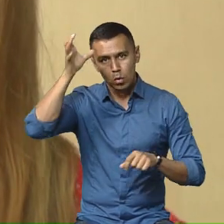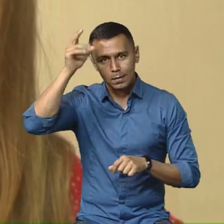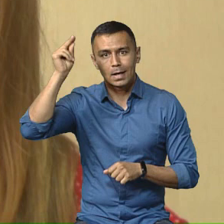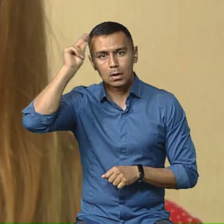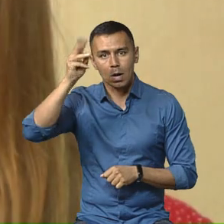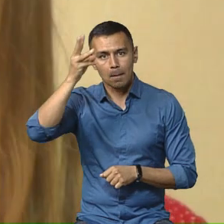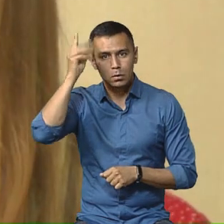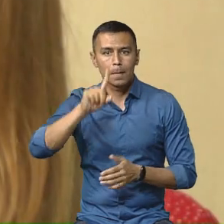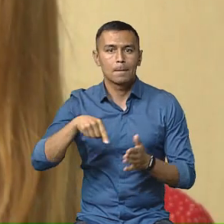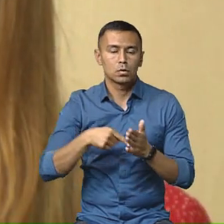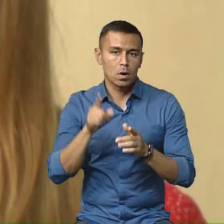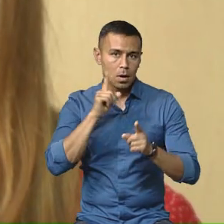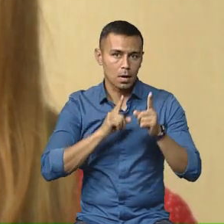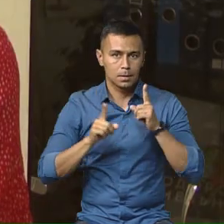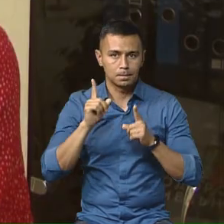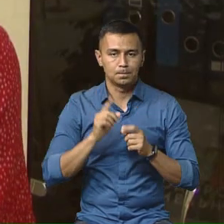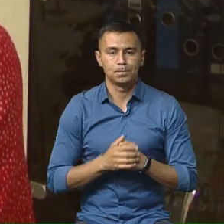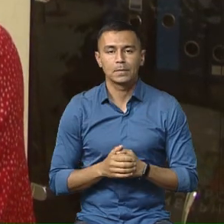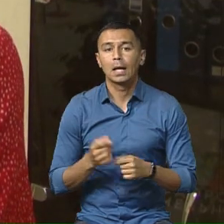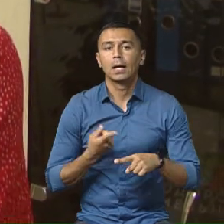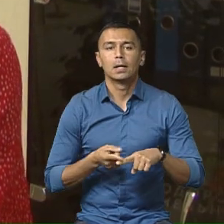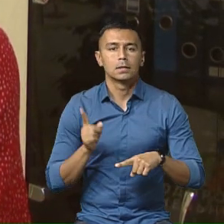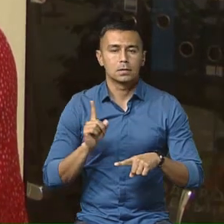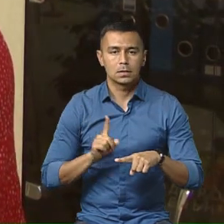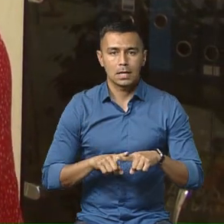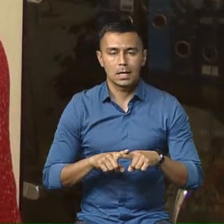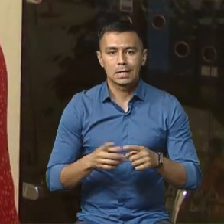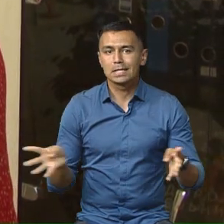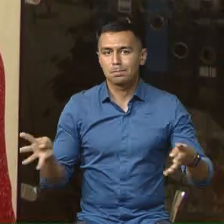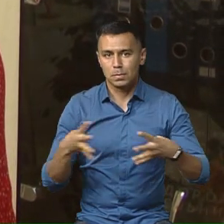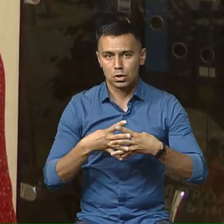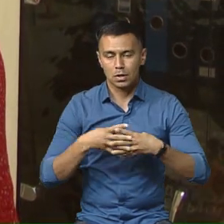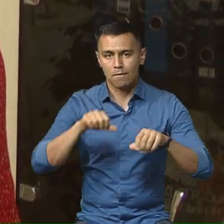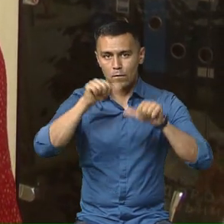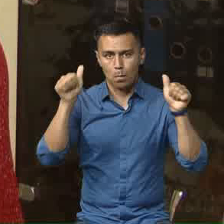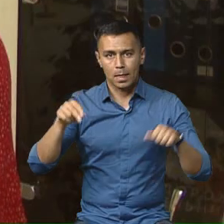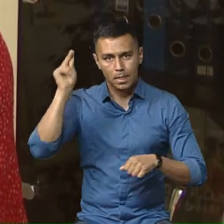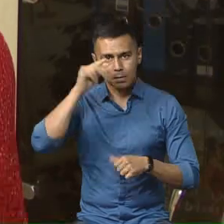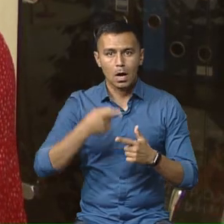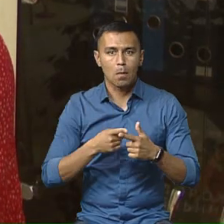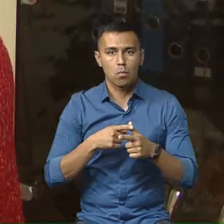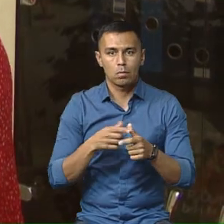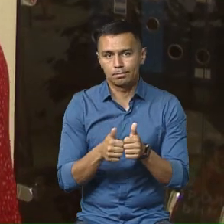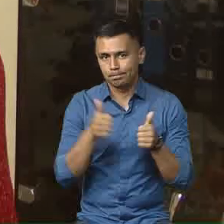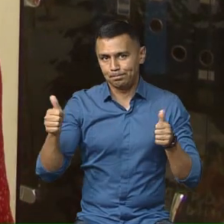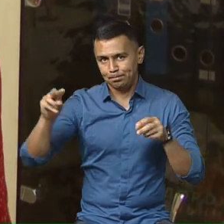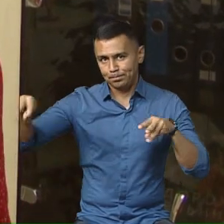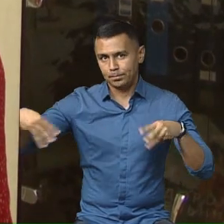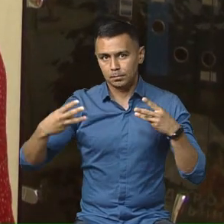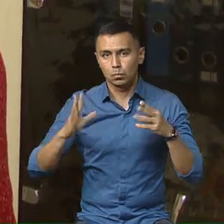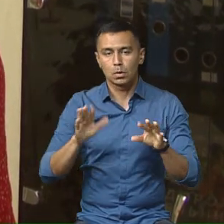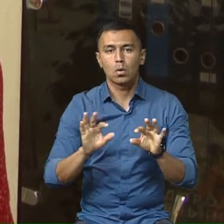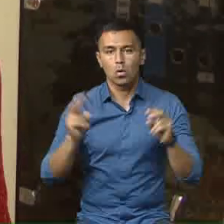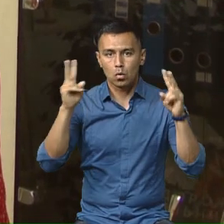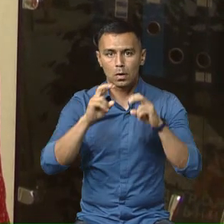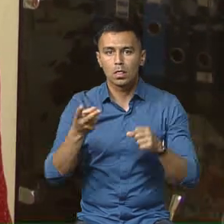науки Хмельницької міської ради Ольга Кшановська. Це змішаний формат навчання або дистанційне. Будемо розглядати